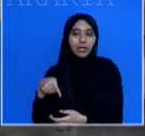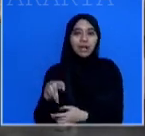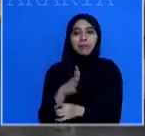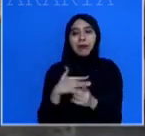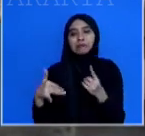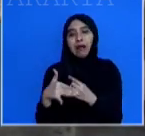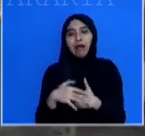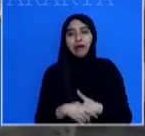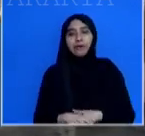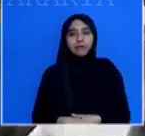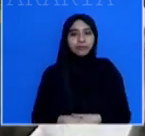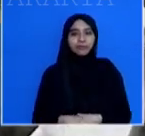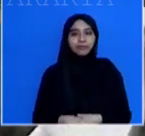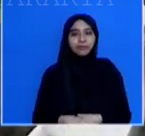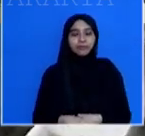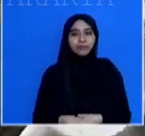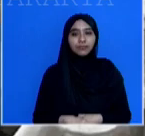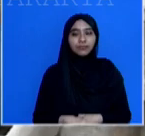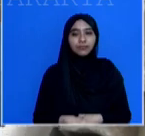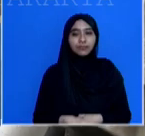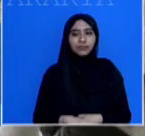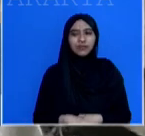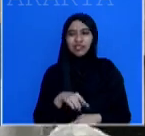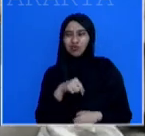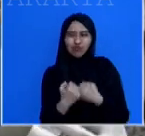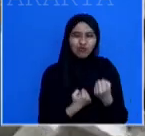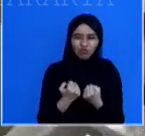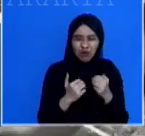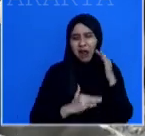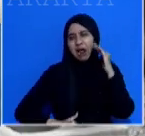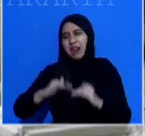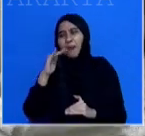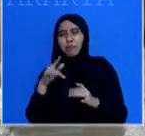masyarakat badhe lumampah kanthi sae, wusananipun saya nikelaken